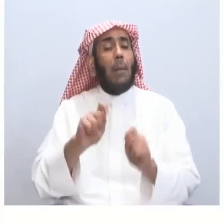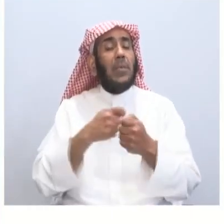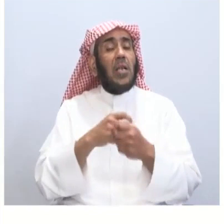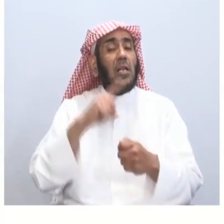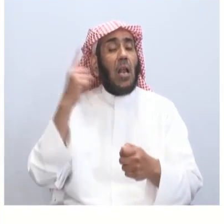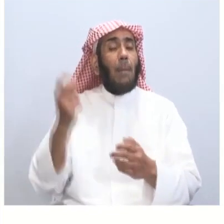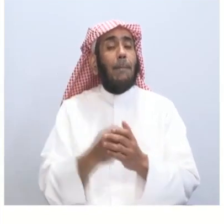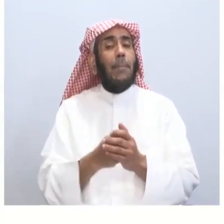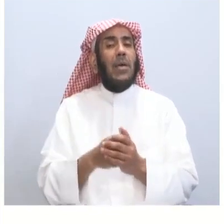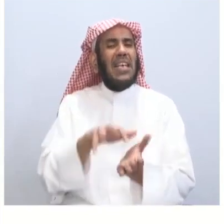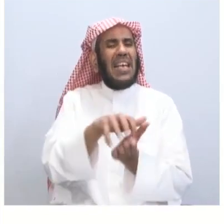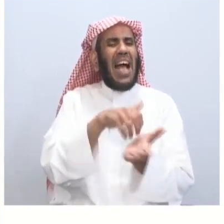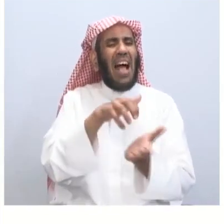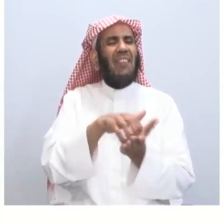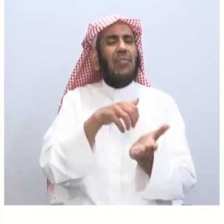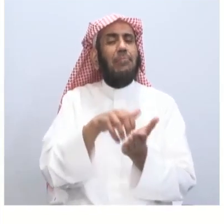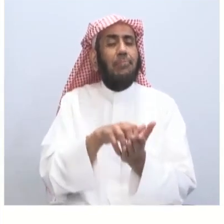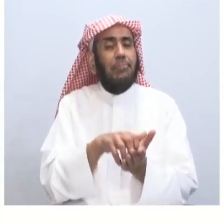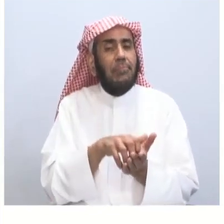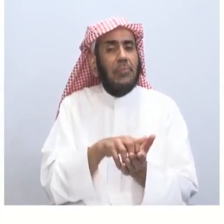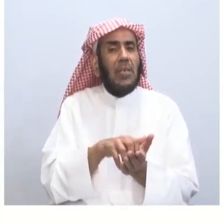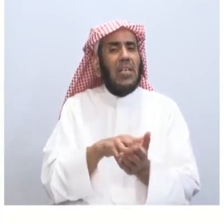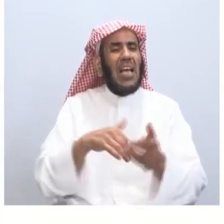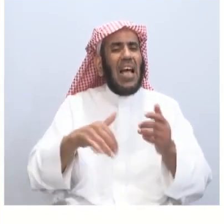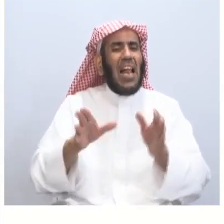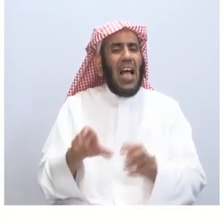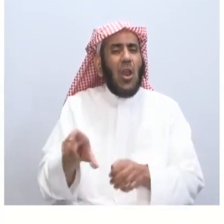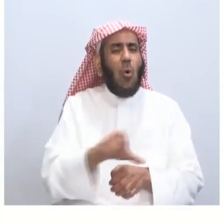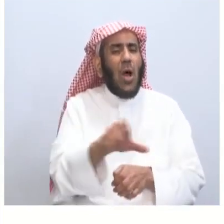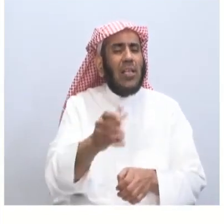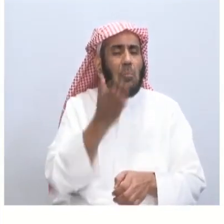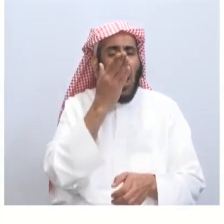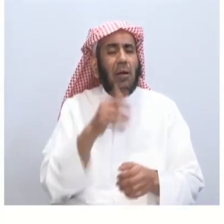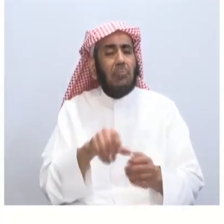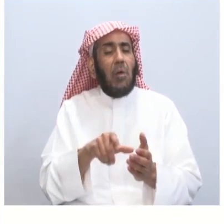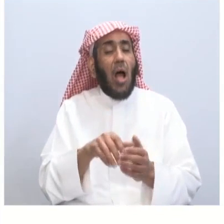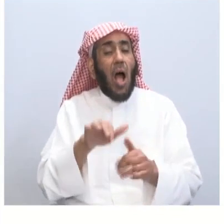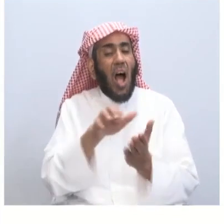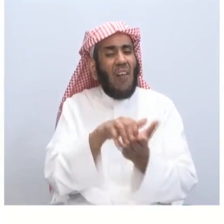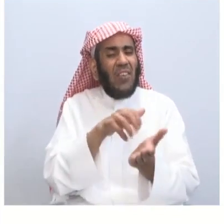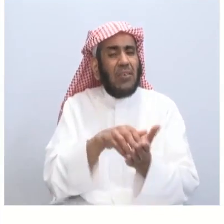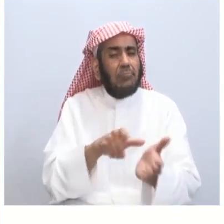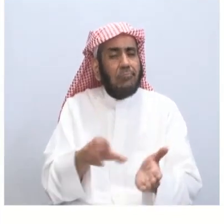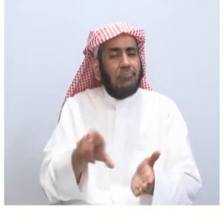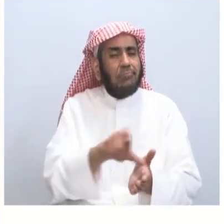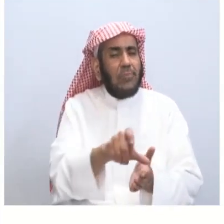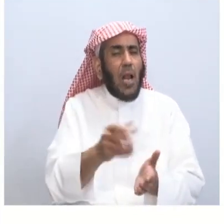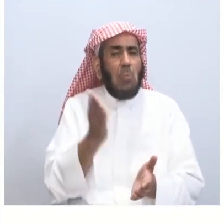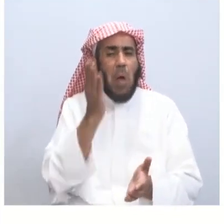العامه حفر القنوات المائيه حفر